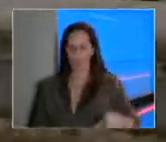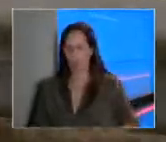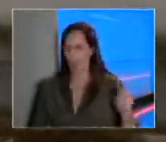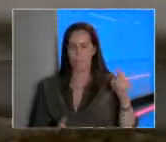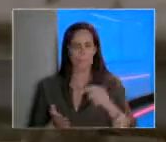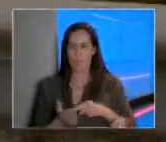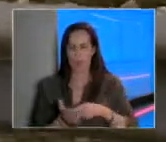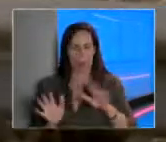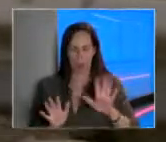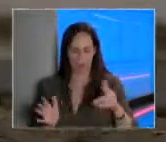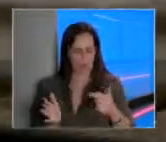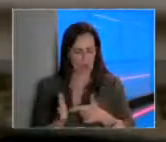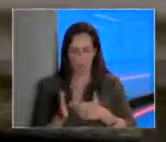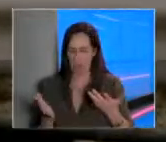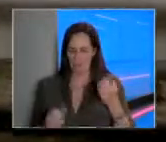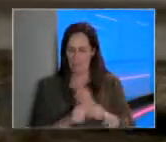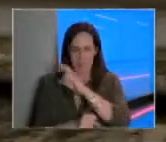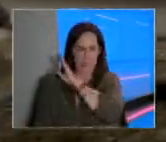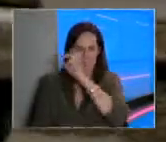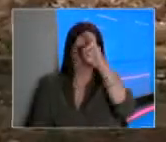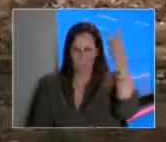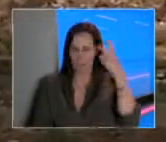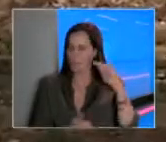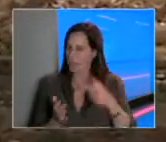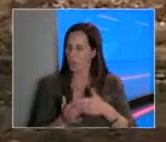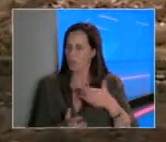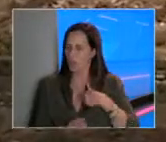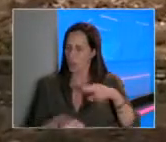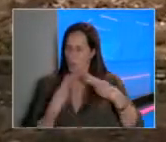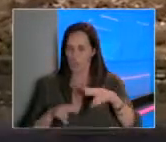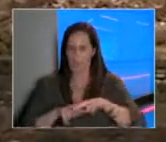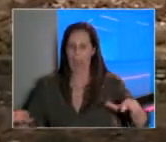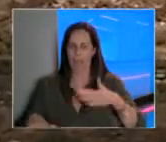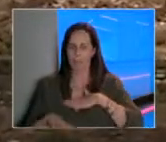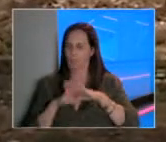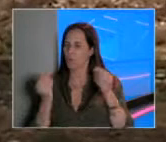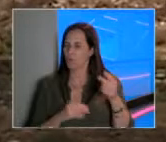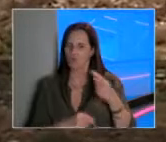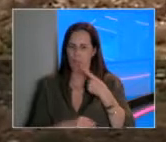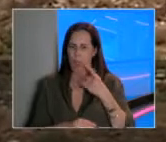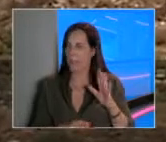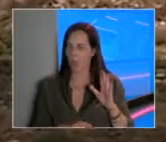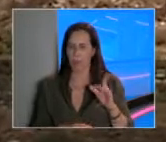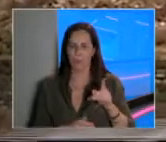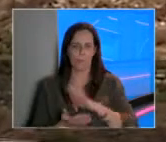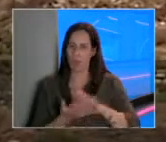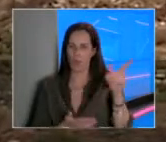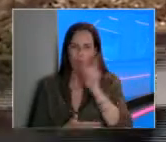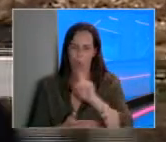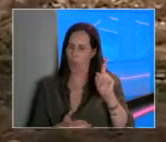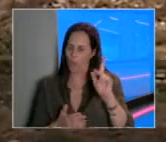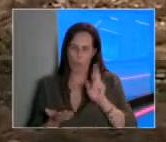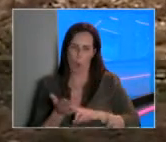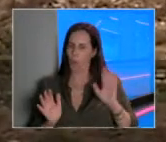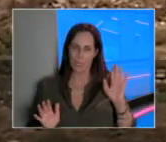מכוח ההתנהלות של הערבים, כן. אלא מכוח זה שאנחנו חוזרים לארץ, וכל הדברים שהוא אמר על אחוזים הם פשוט לא